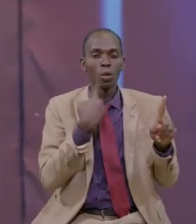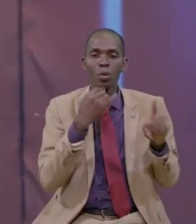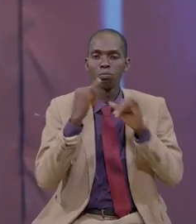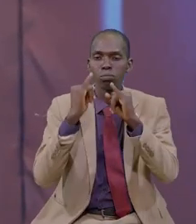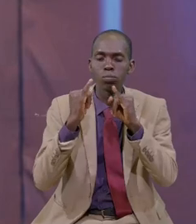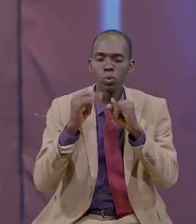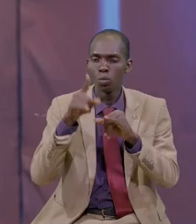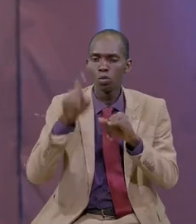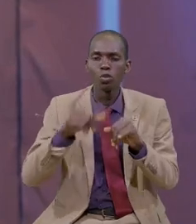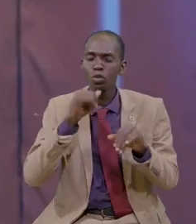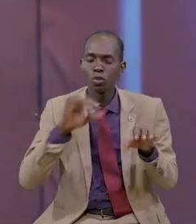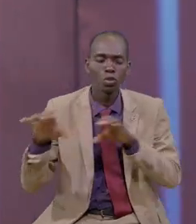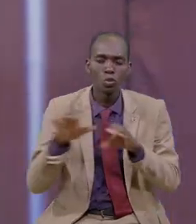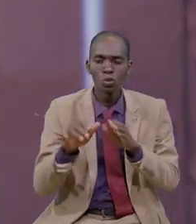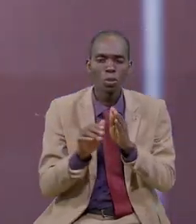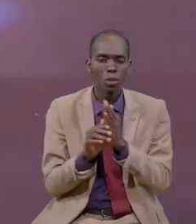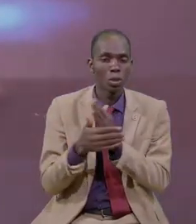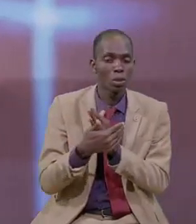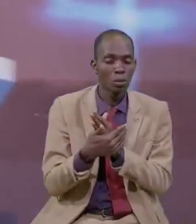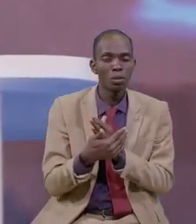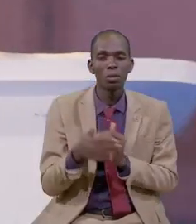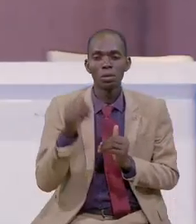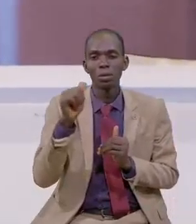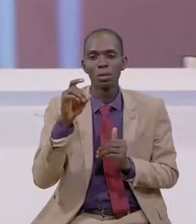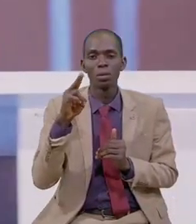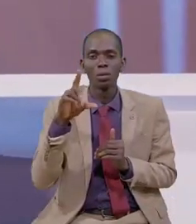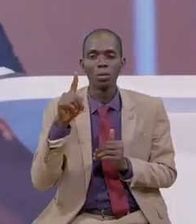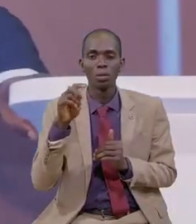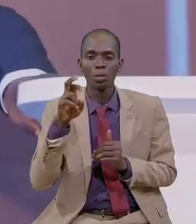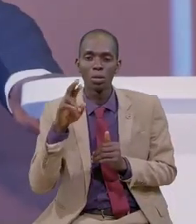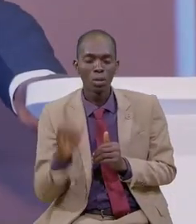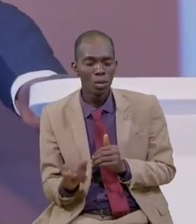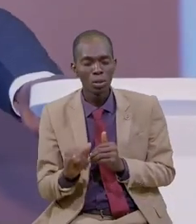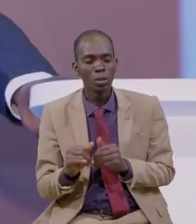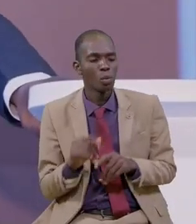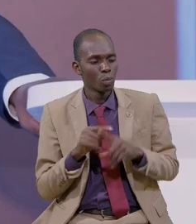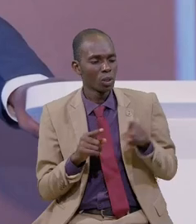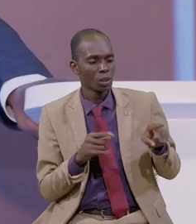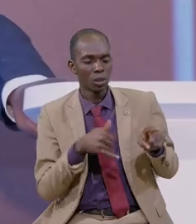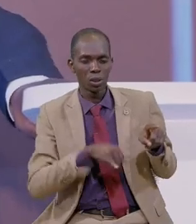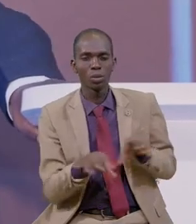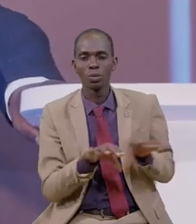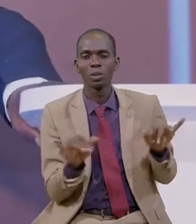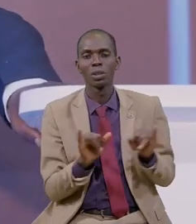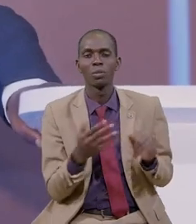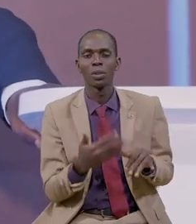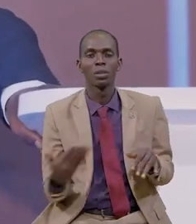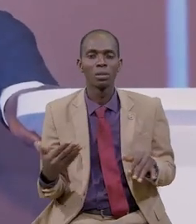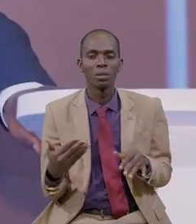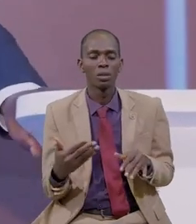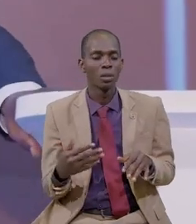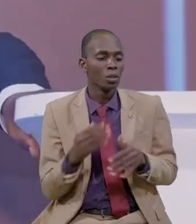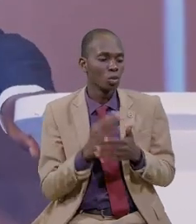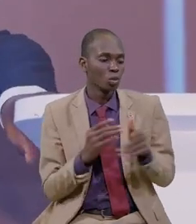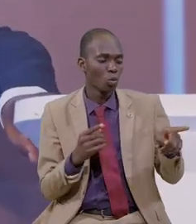il commet l'adultère. Une personne qui discipline les membres de l'église. Tu as fait